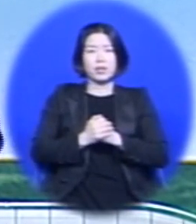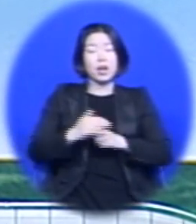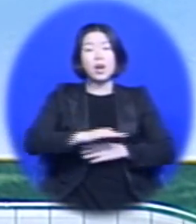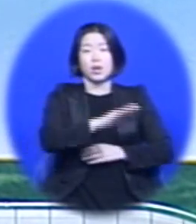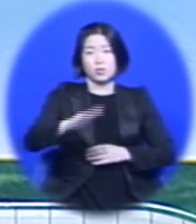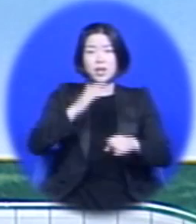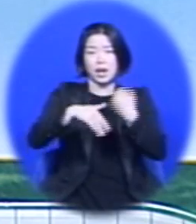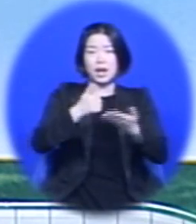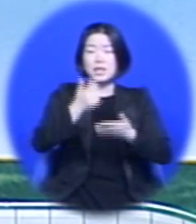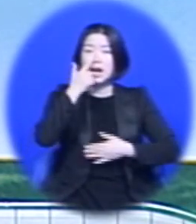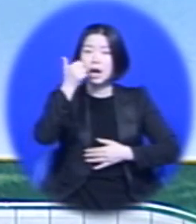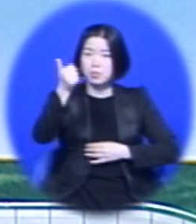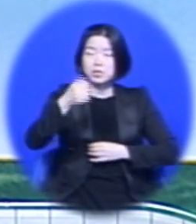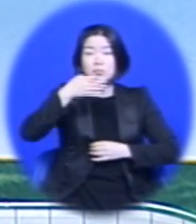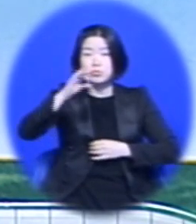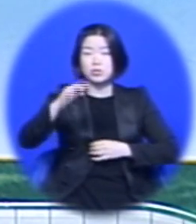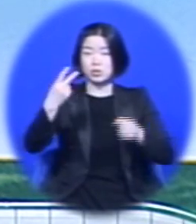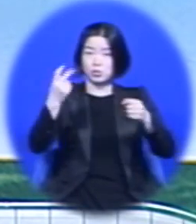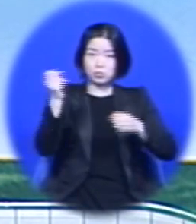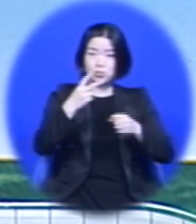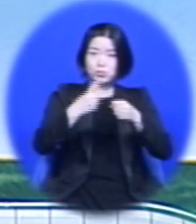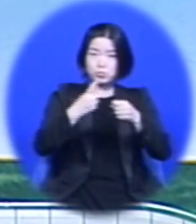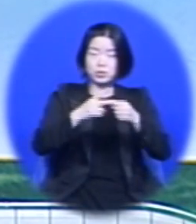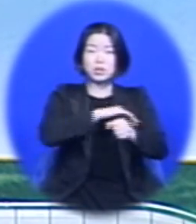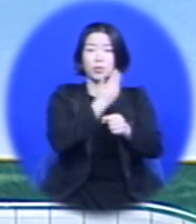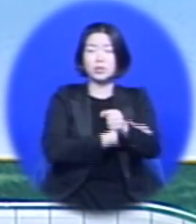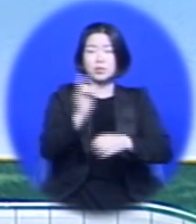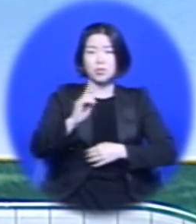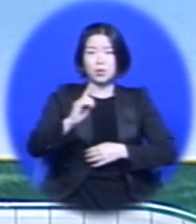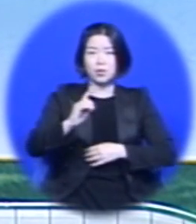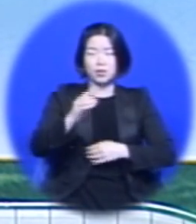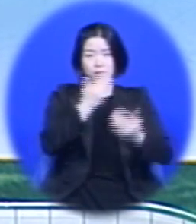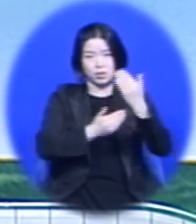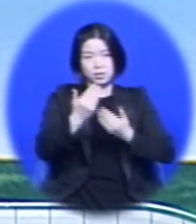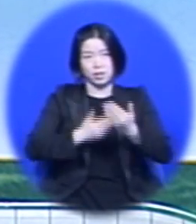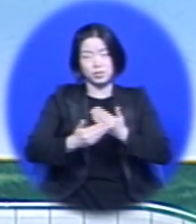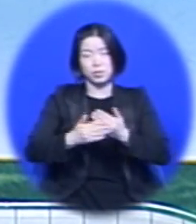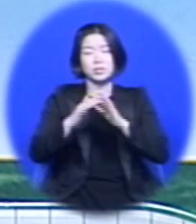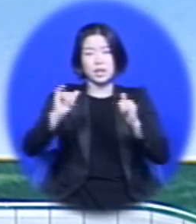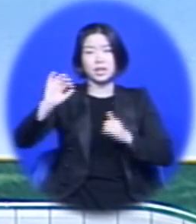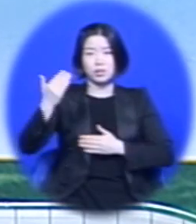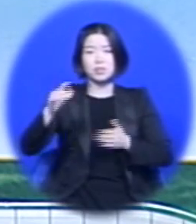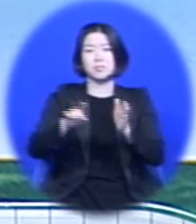우리가 하나님을 아버지라고 부르는 또 하나의 권세는 상속자가 되어지는 믿음입니다.